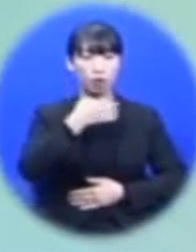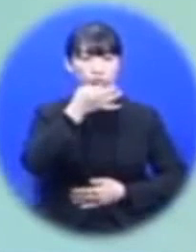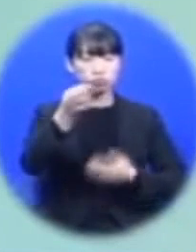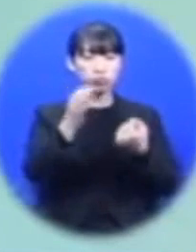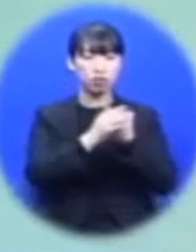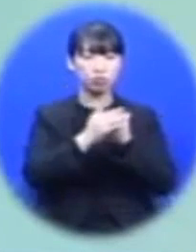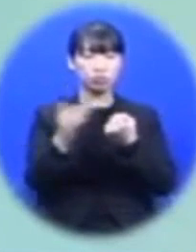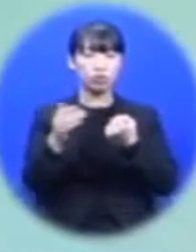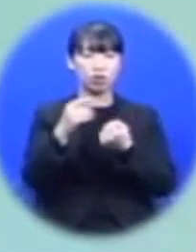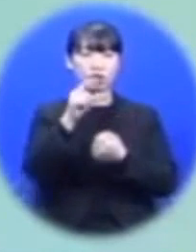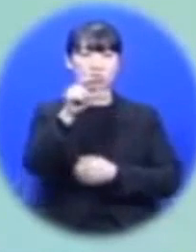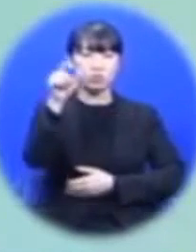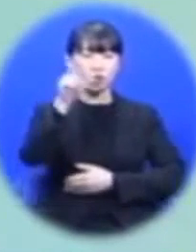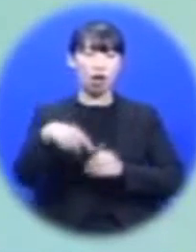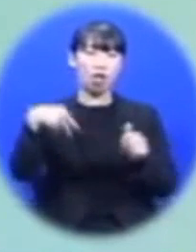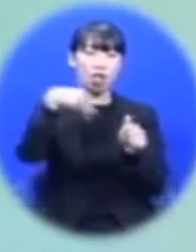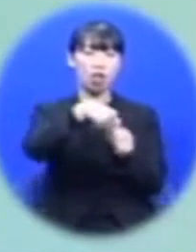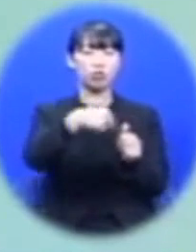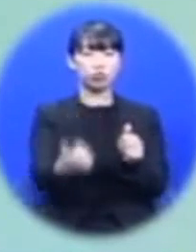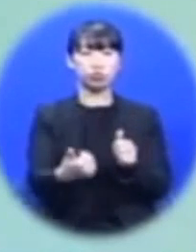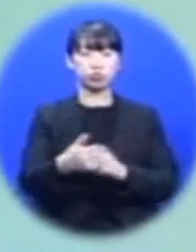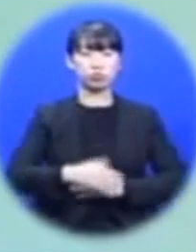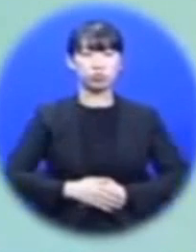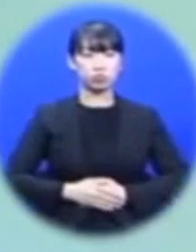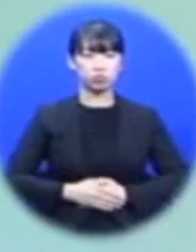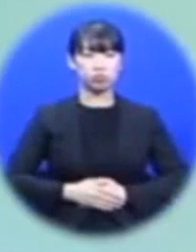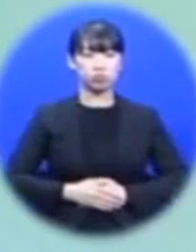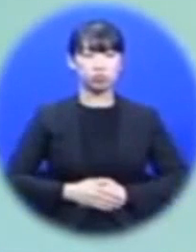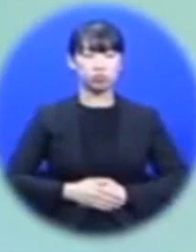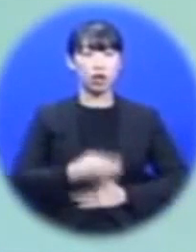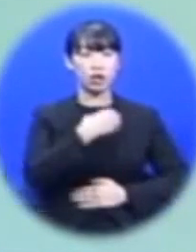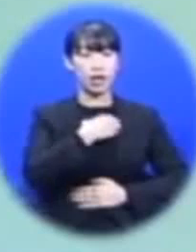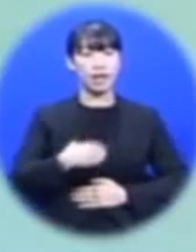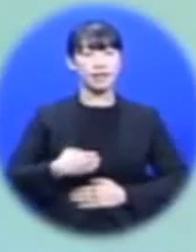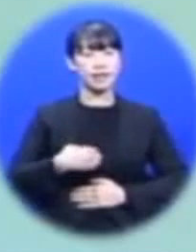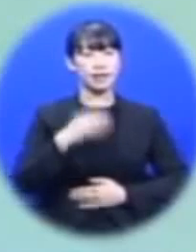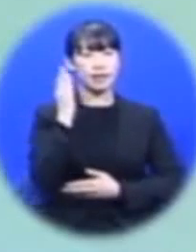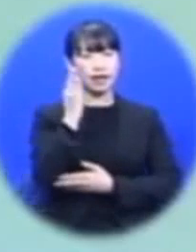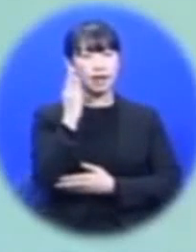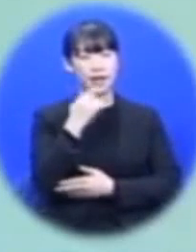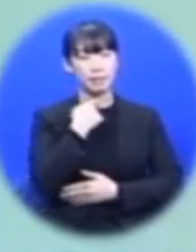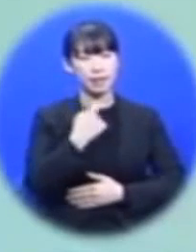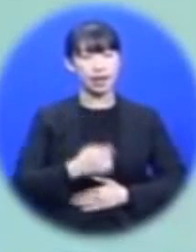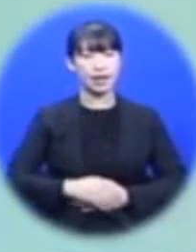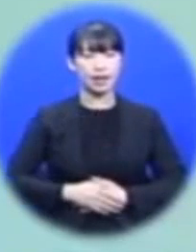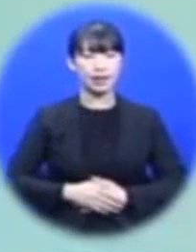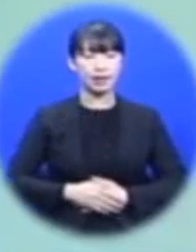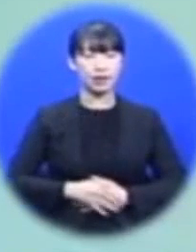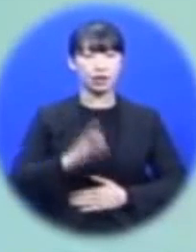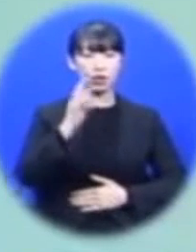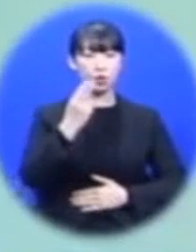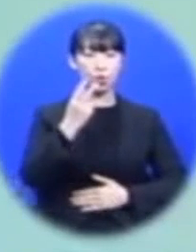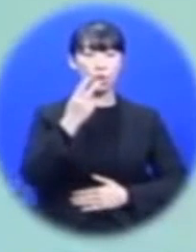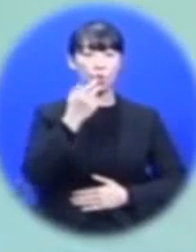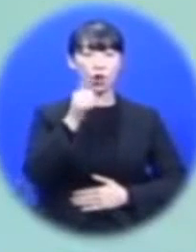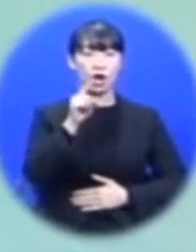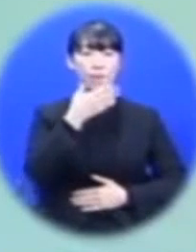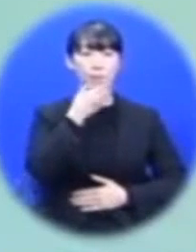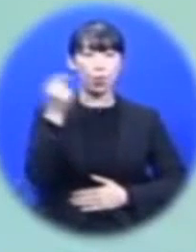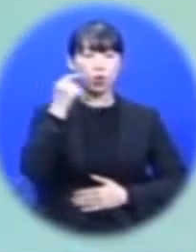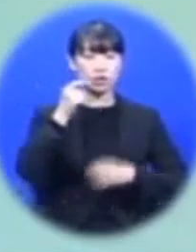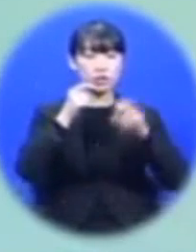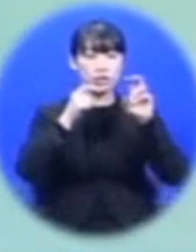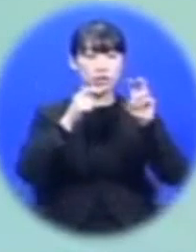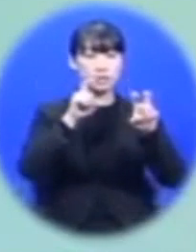거예요 그런 제자들 보고 너희도 그렇게 불러 하나님을 요한복음 20장 17절에 예수께서